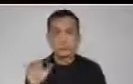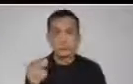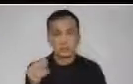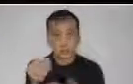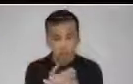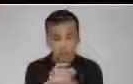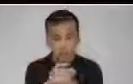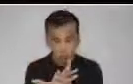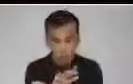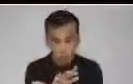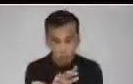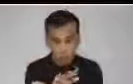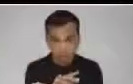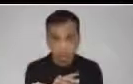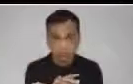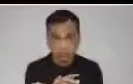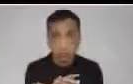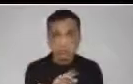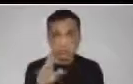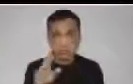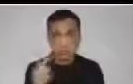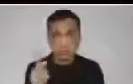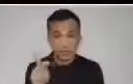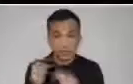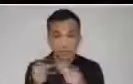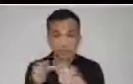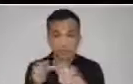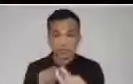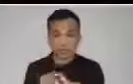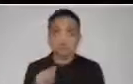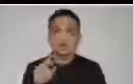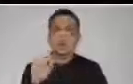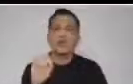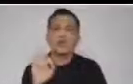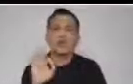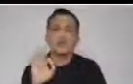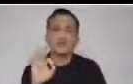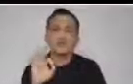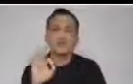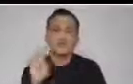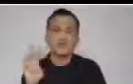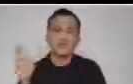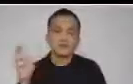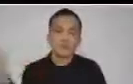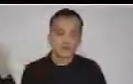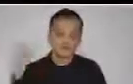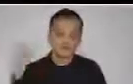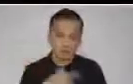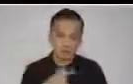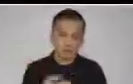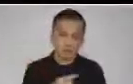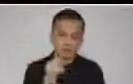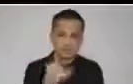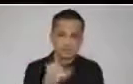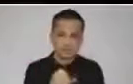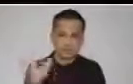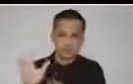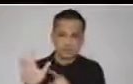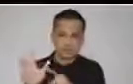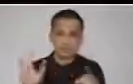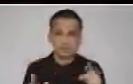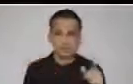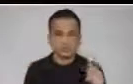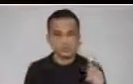Bukod kasi sa ginagawang hakbang ng veterinary company sa bansa, natuklasan din ng isang